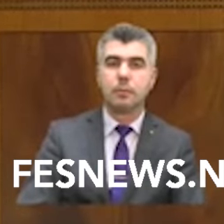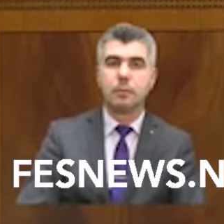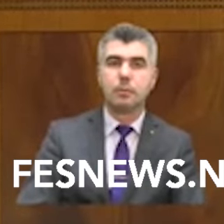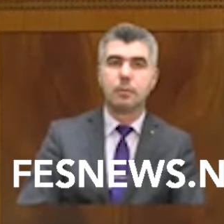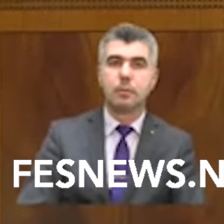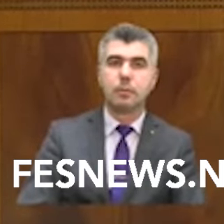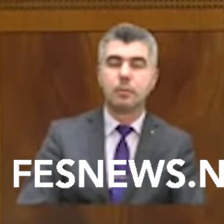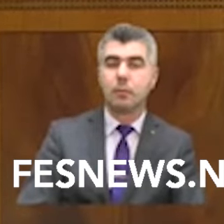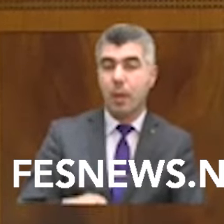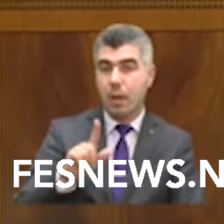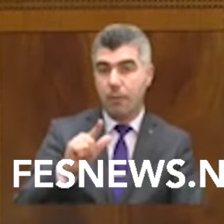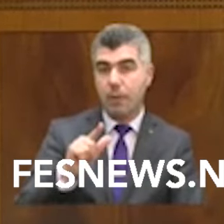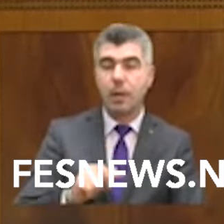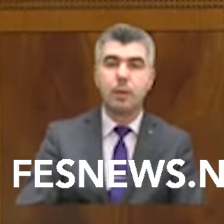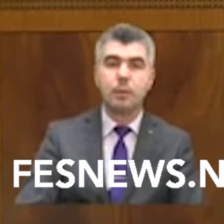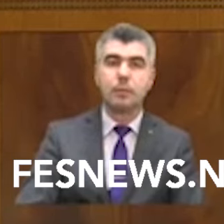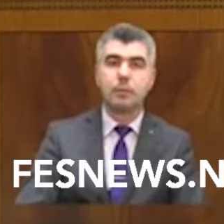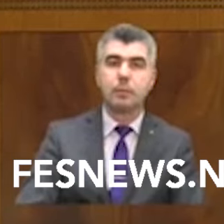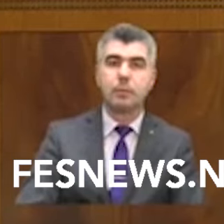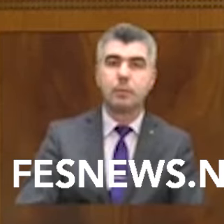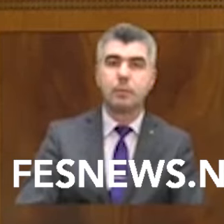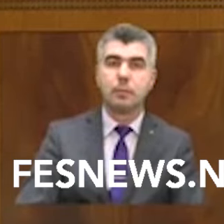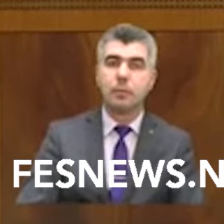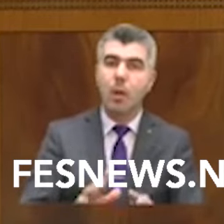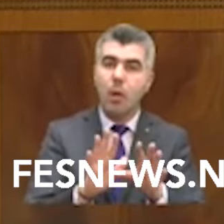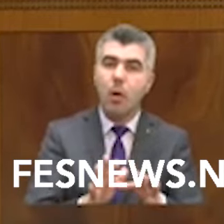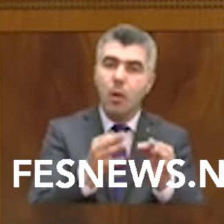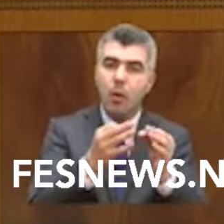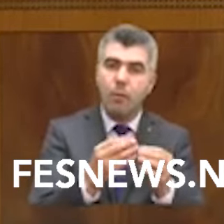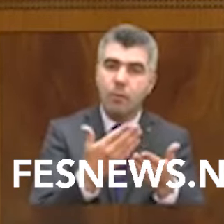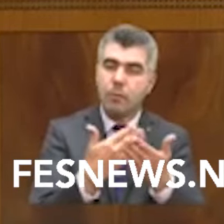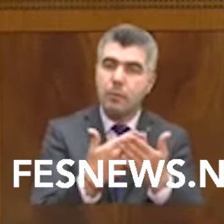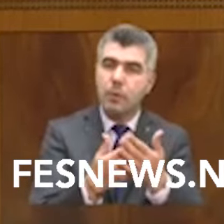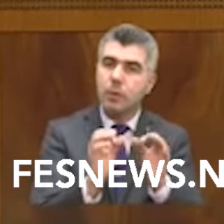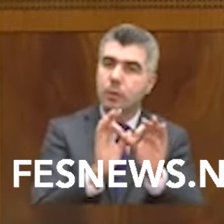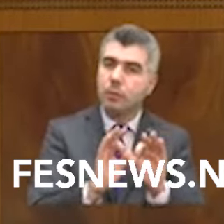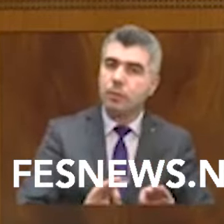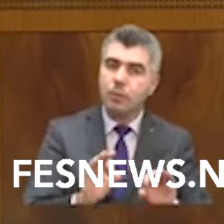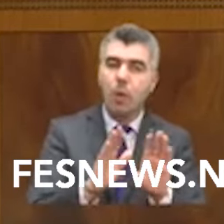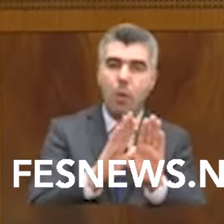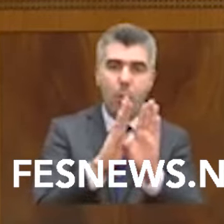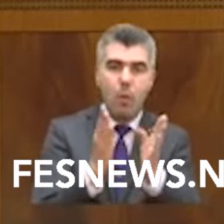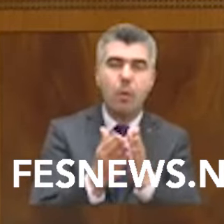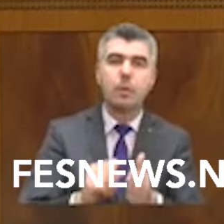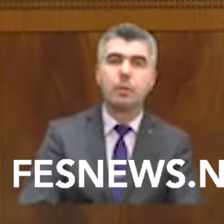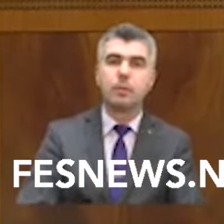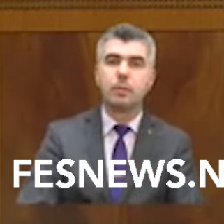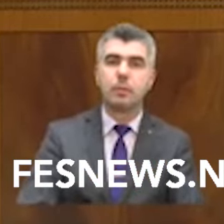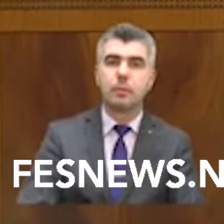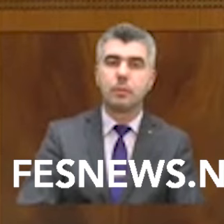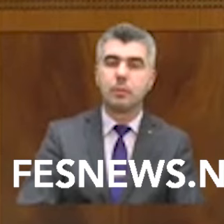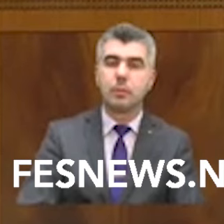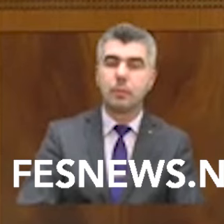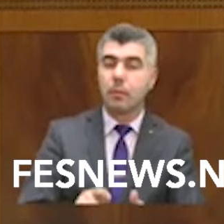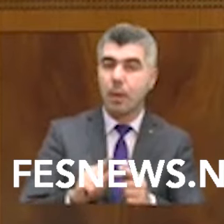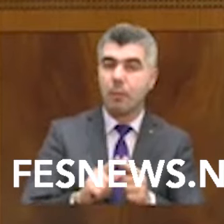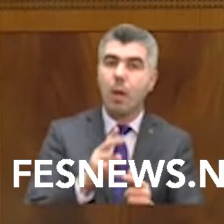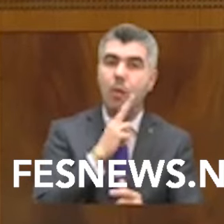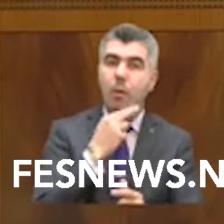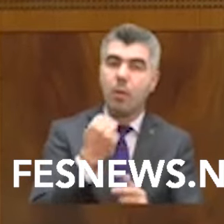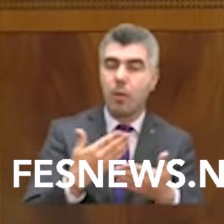واللي في الحقيقة يعني ما حققش الأهداف دياله الاقتصادية كلها يعني والاجتماعية. لذلك هذه